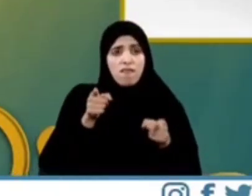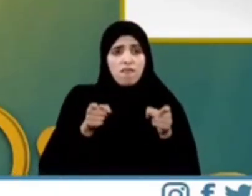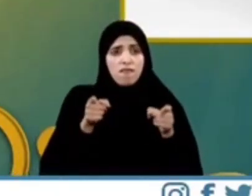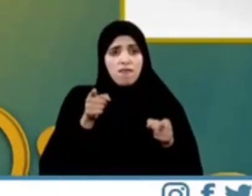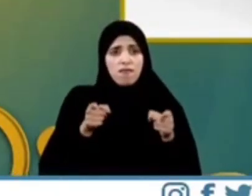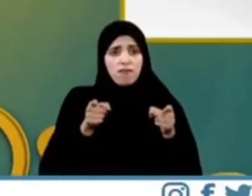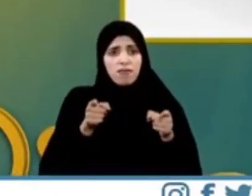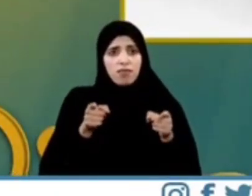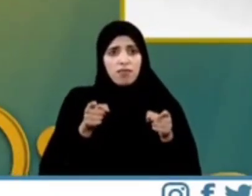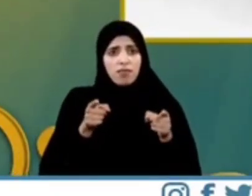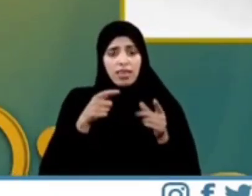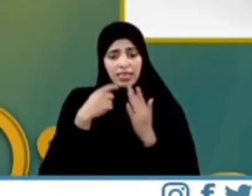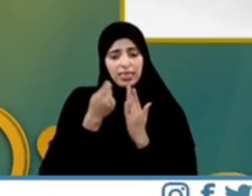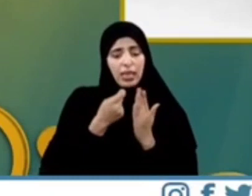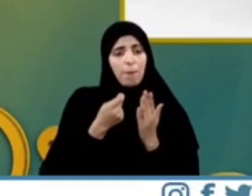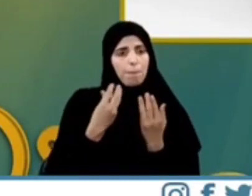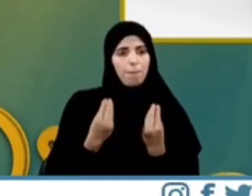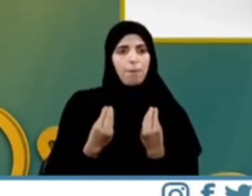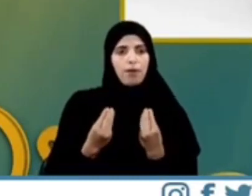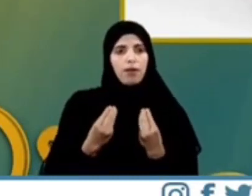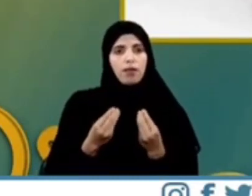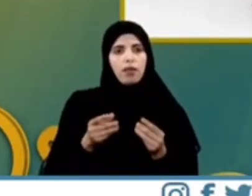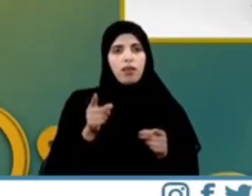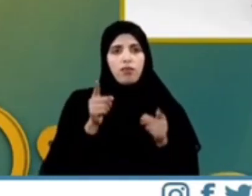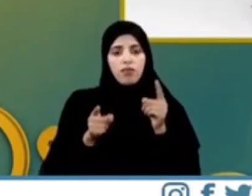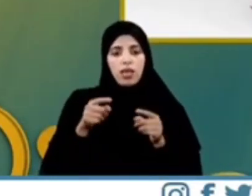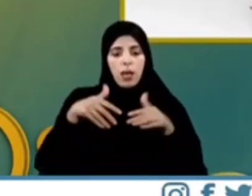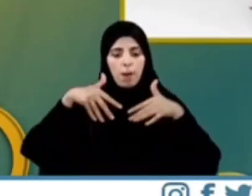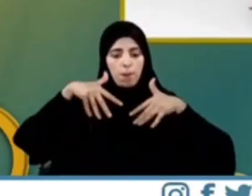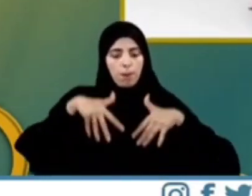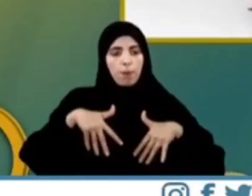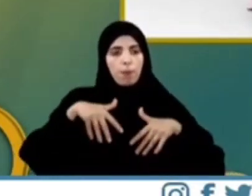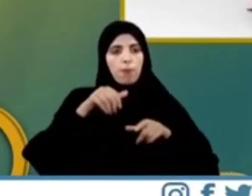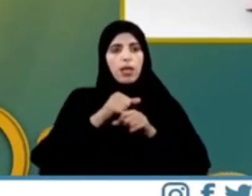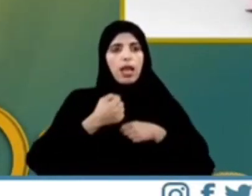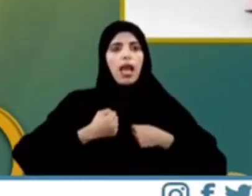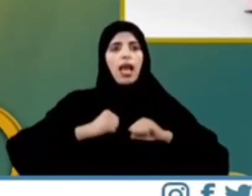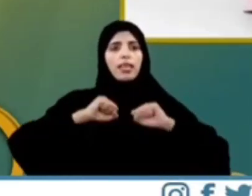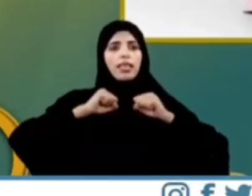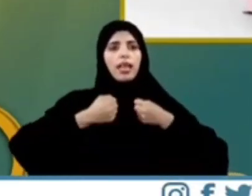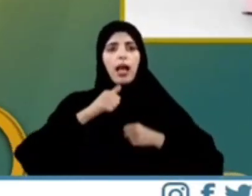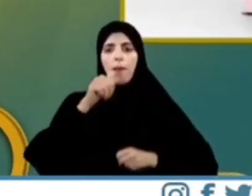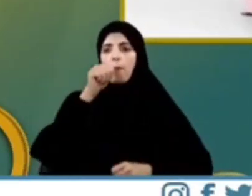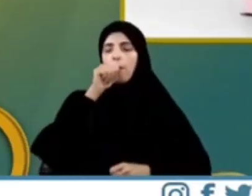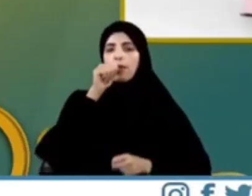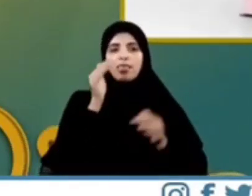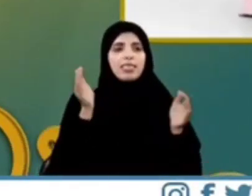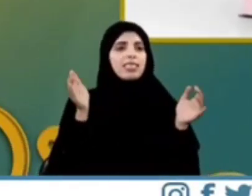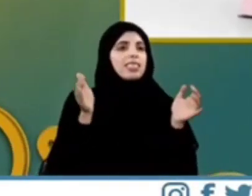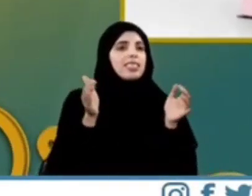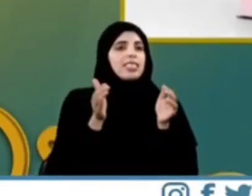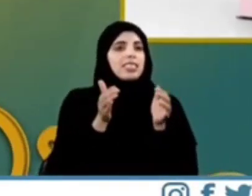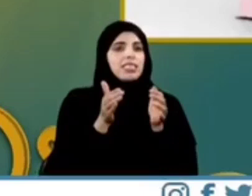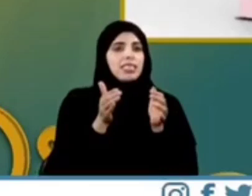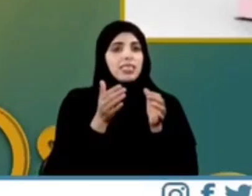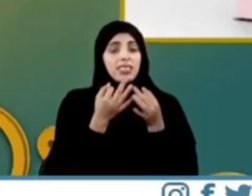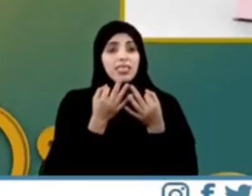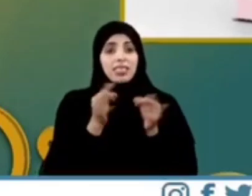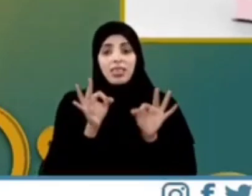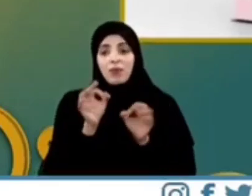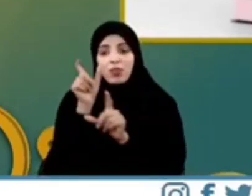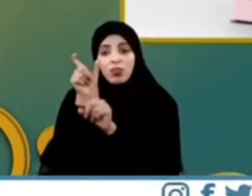في مرحلة بعد ما كتبت في الكتاب، يعني اللي كانت في حديقة مائية صغيرة، كان خلاص كل